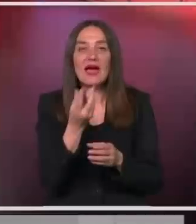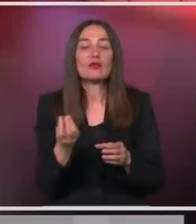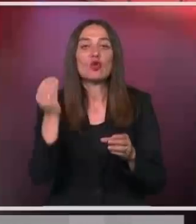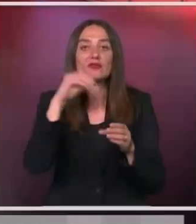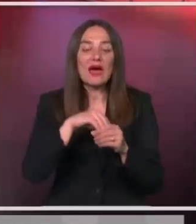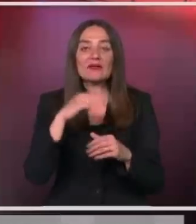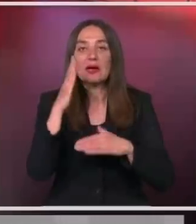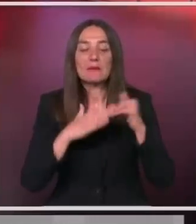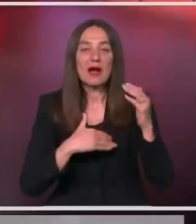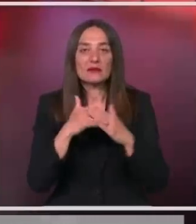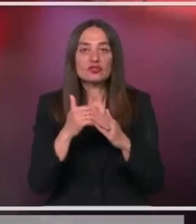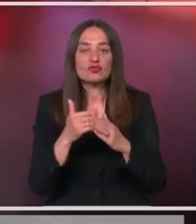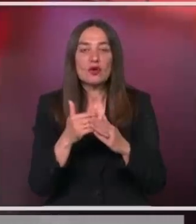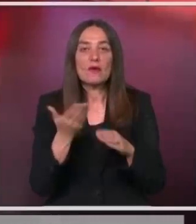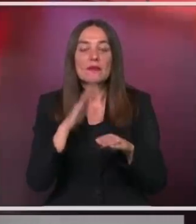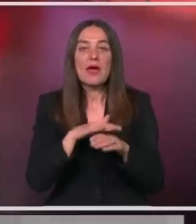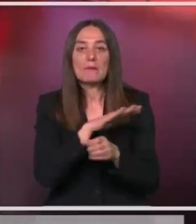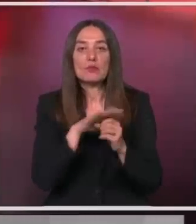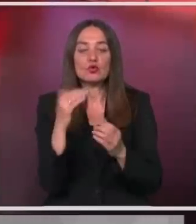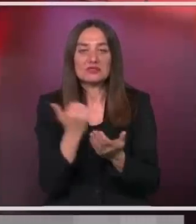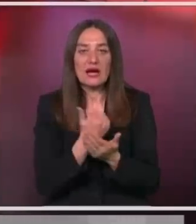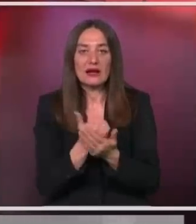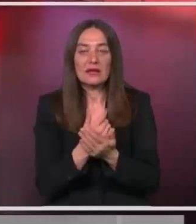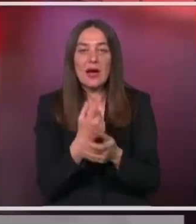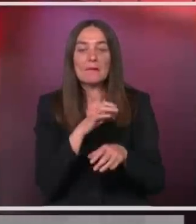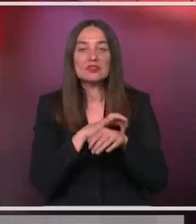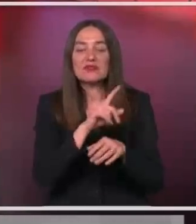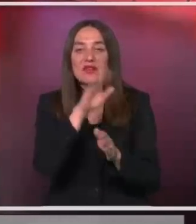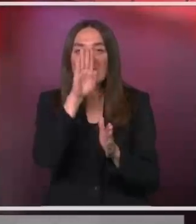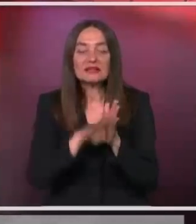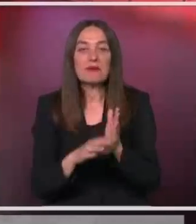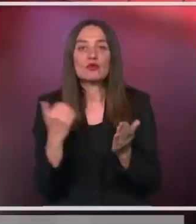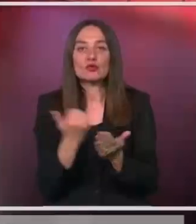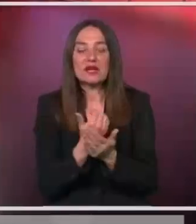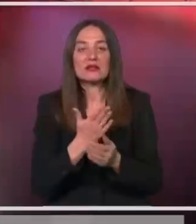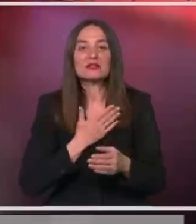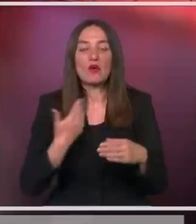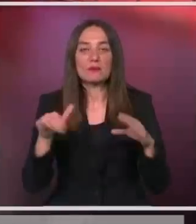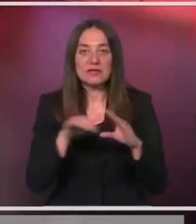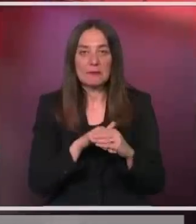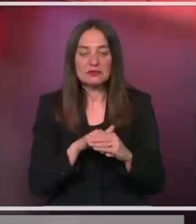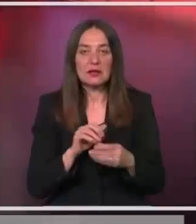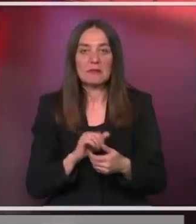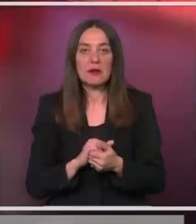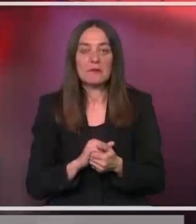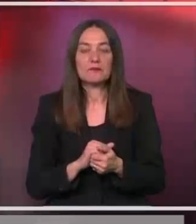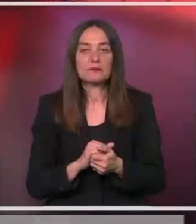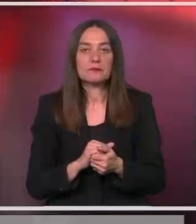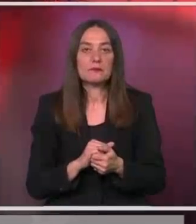dodatak praktično na punu zaradu, da poslodavci ne smanjuju zarade svojim zaposlenima.